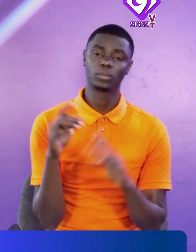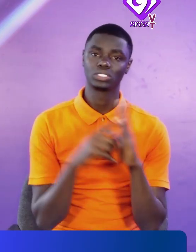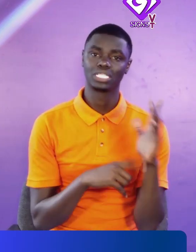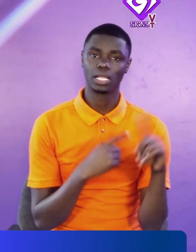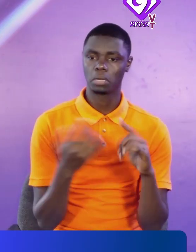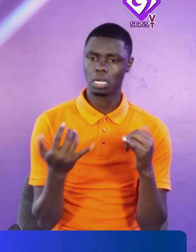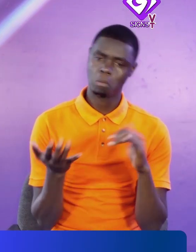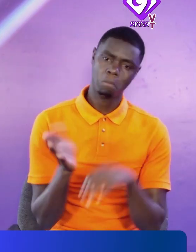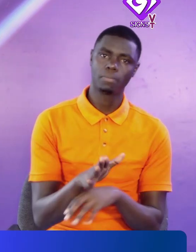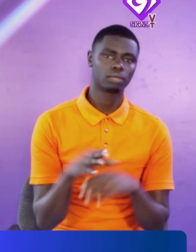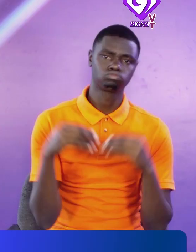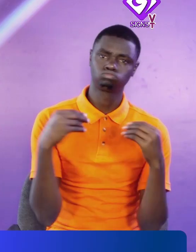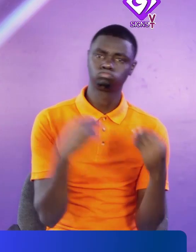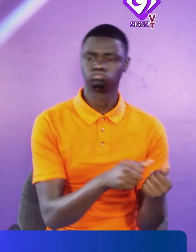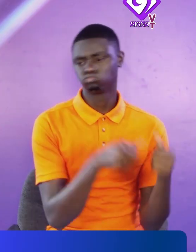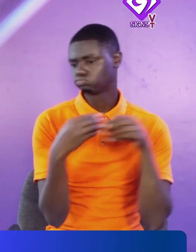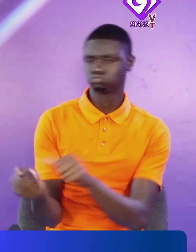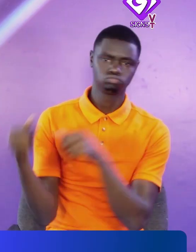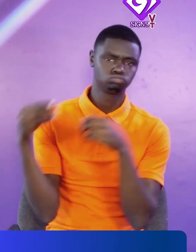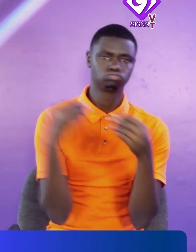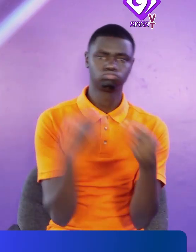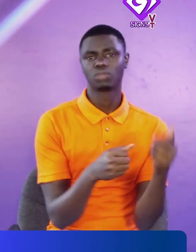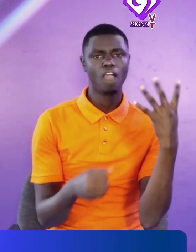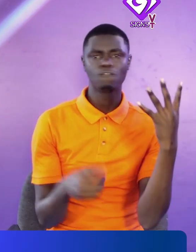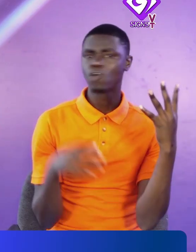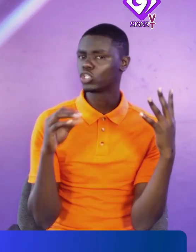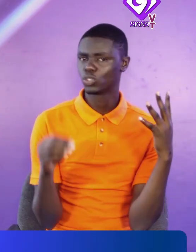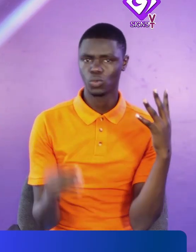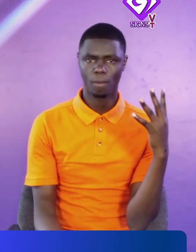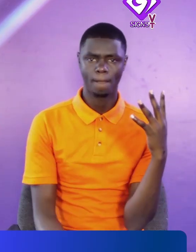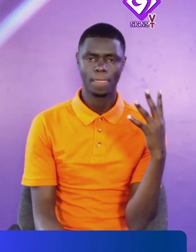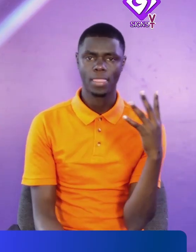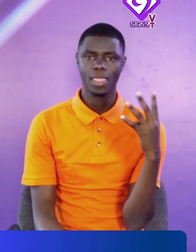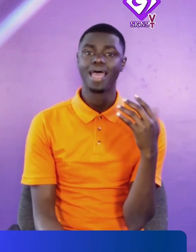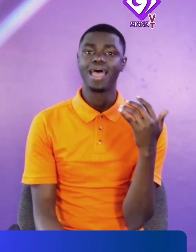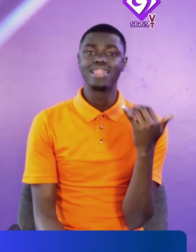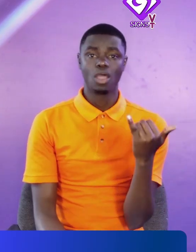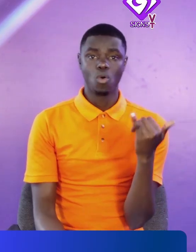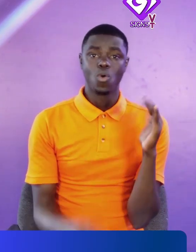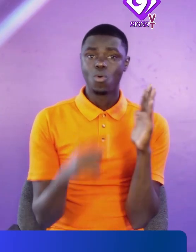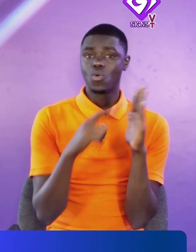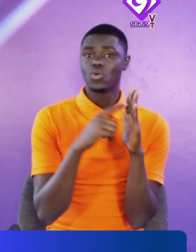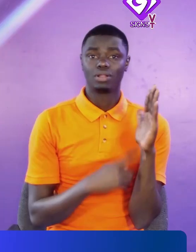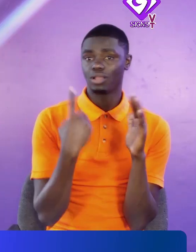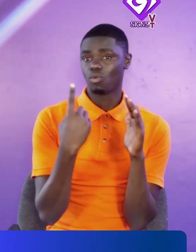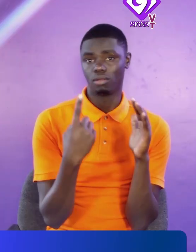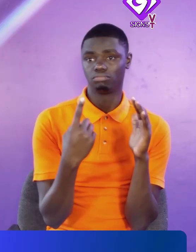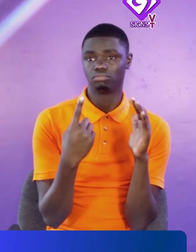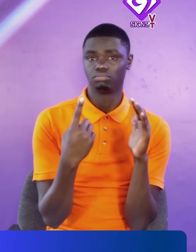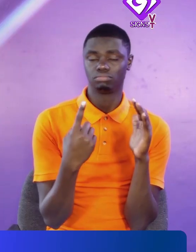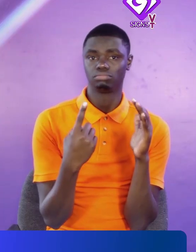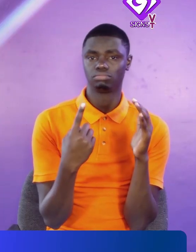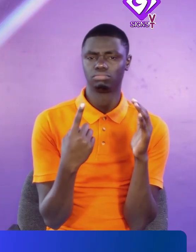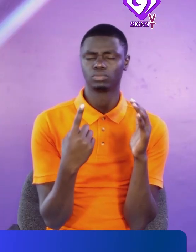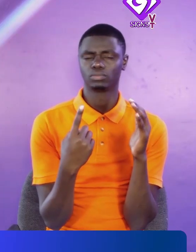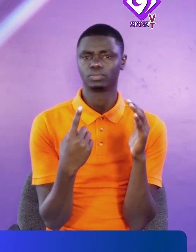wamepiga timu, wameshinda 4-0. Sasa Ligue 1 wanastahili tu wanyoroshe Metz.